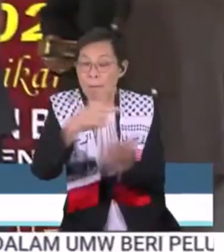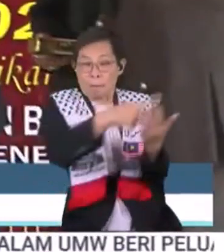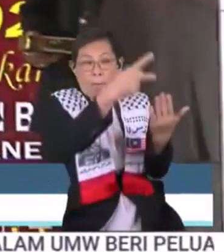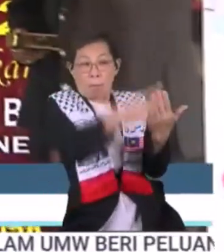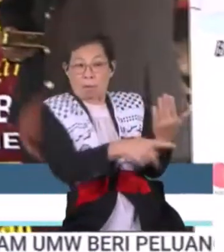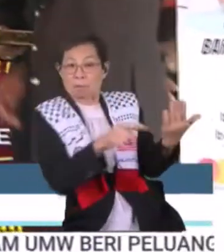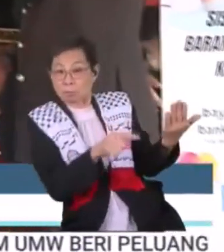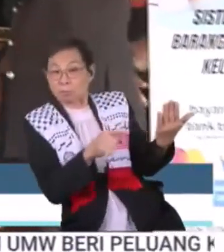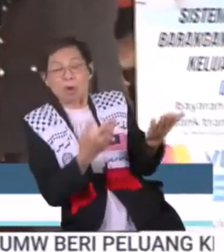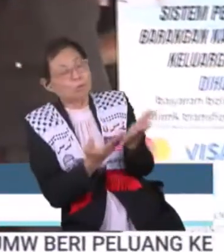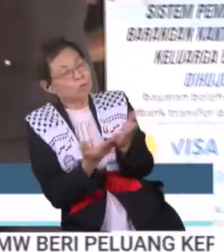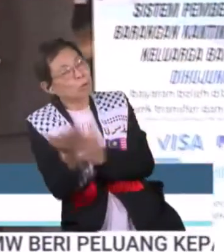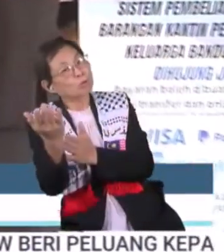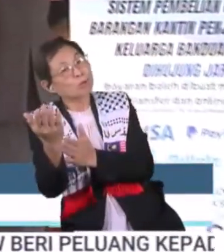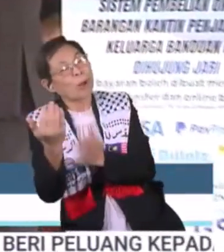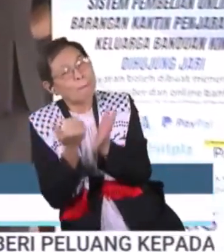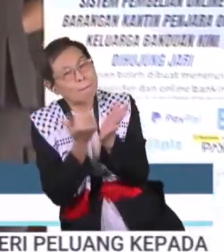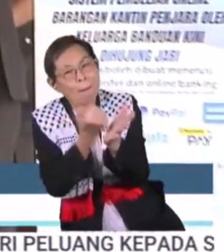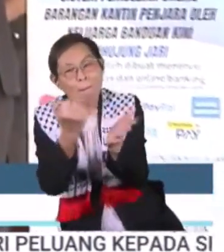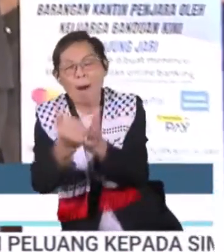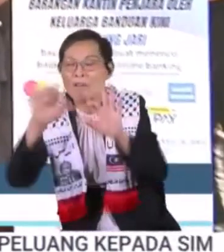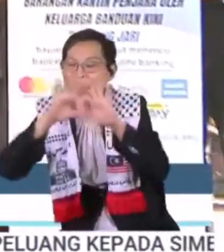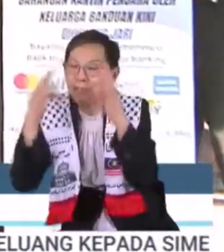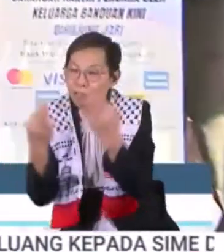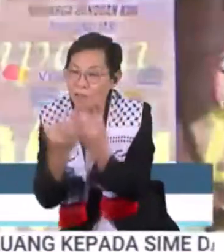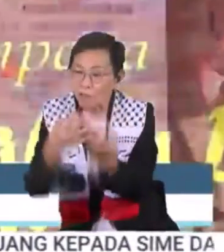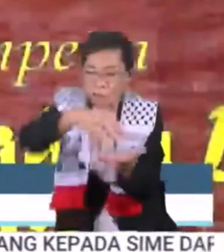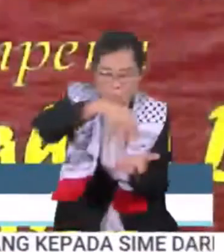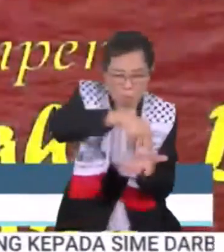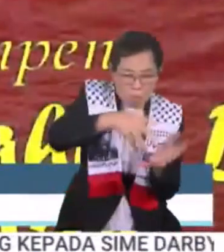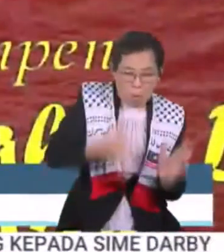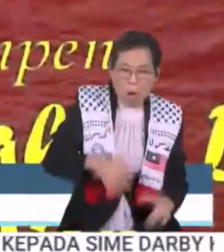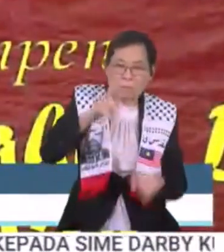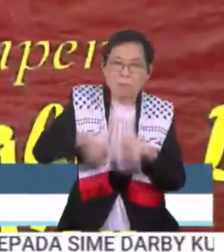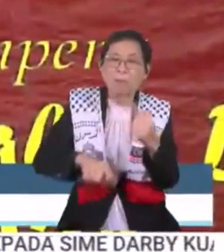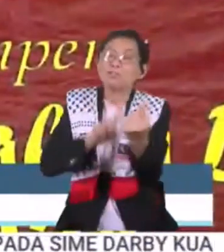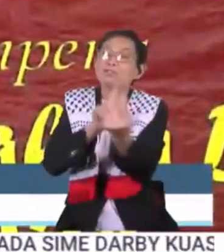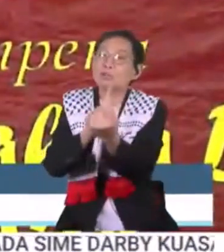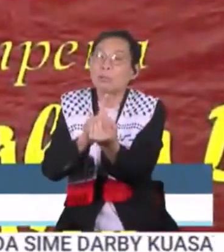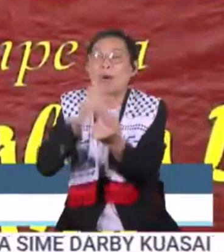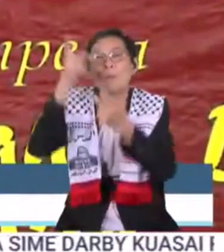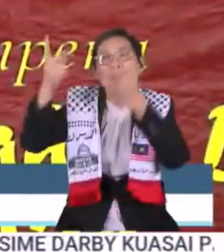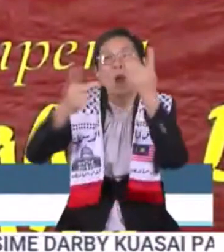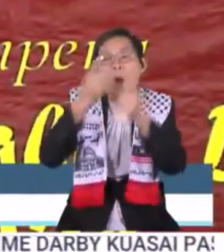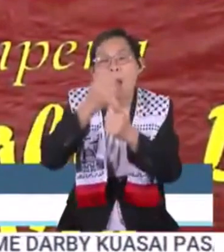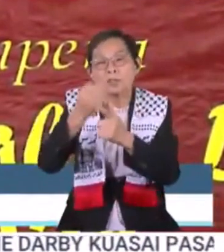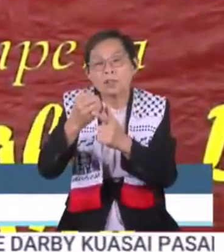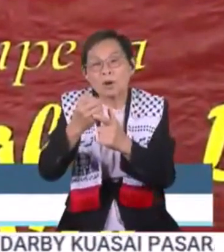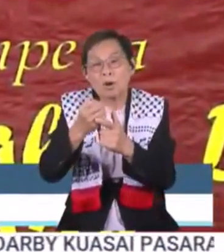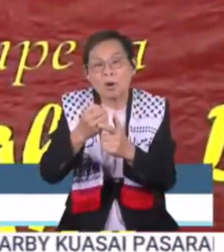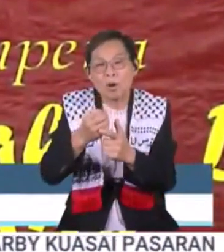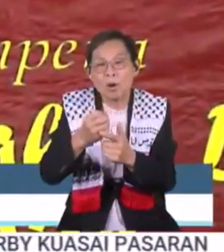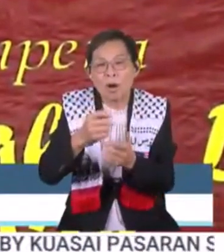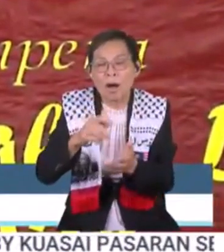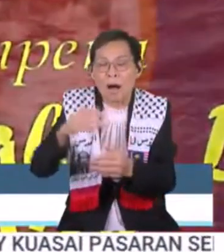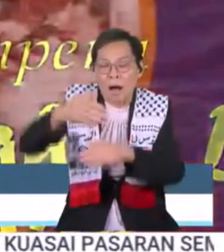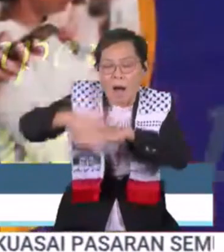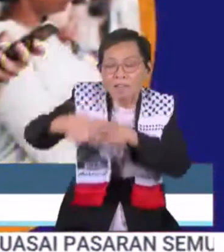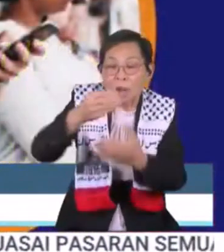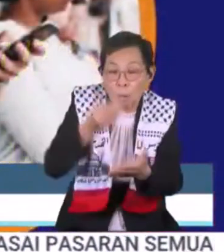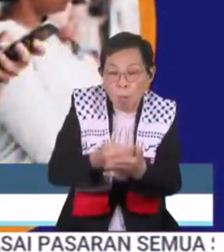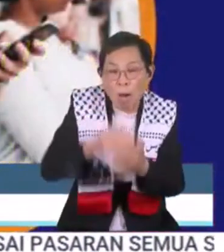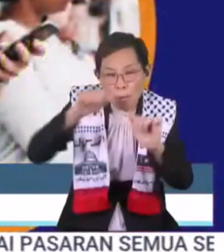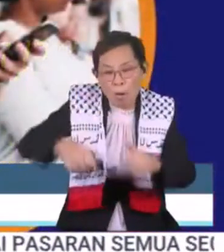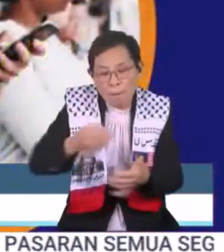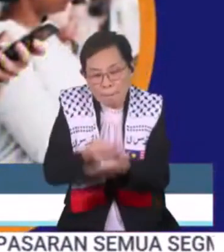itu secara tidak langsung membantu ahli keluarga banduan yang tidak dapat berjumpa melawat serta mengirim Wang belanja membuat